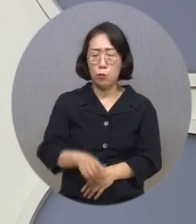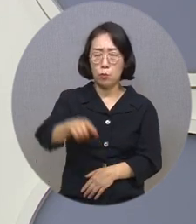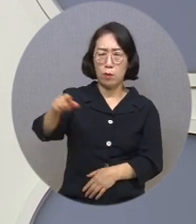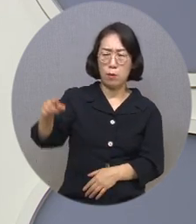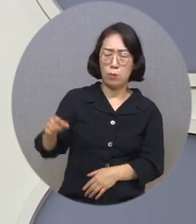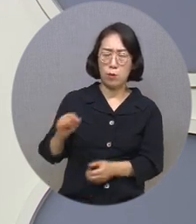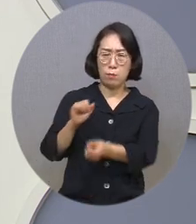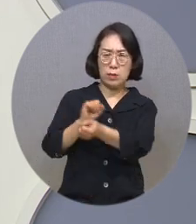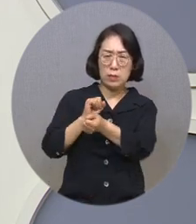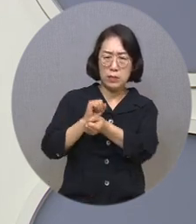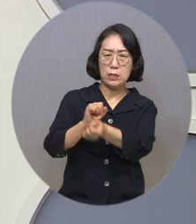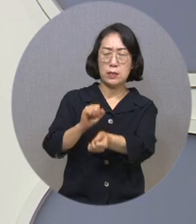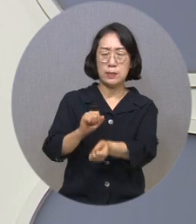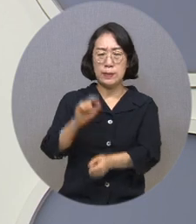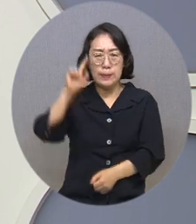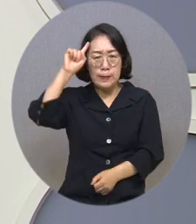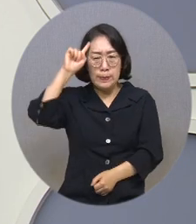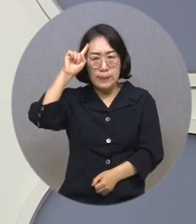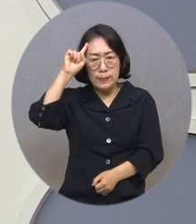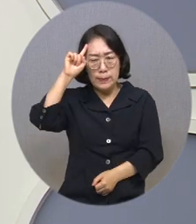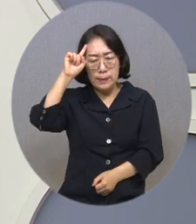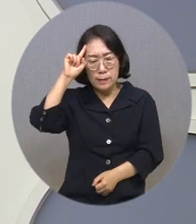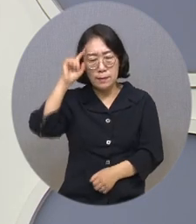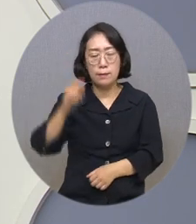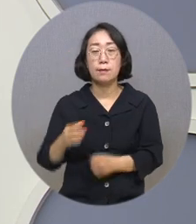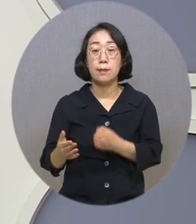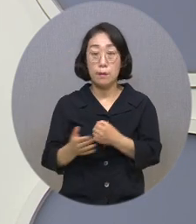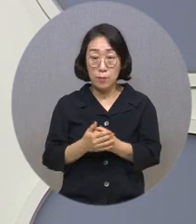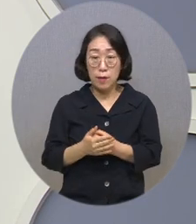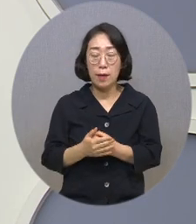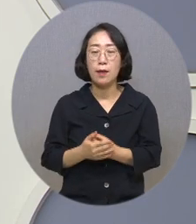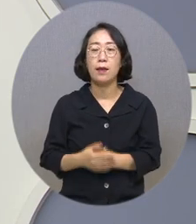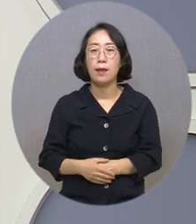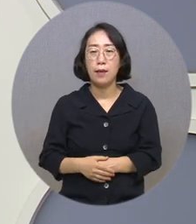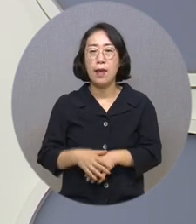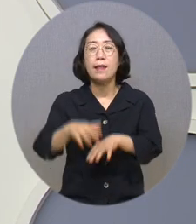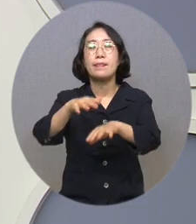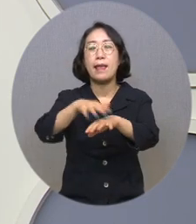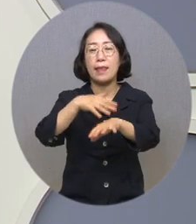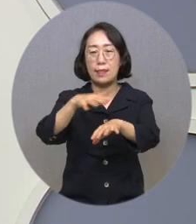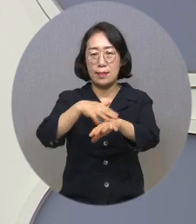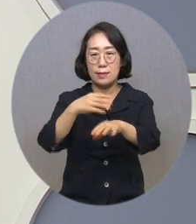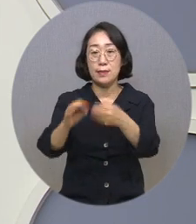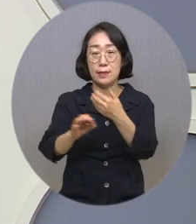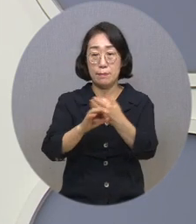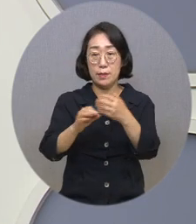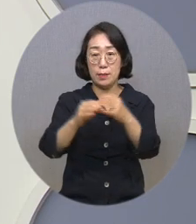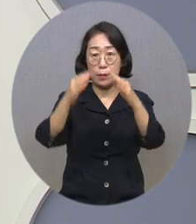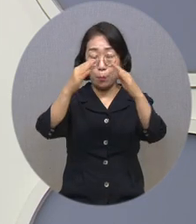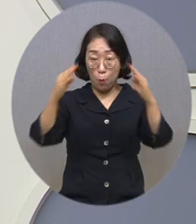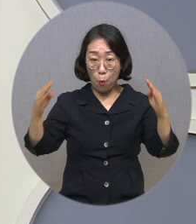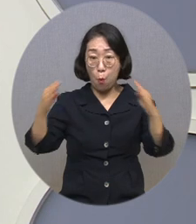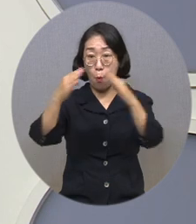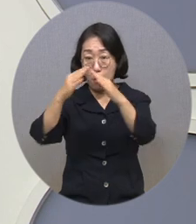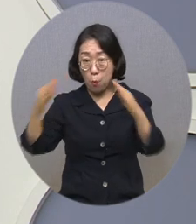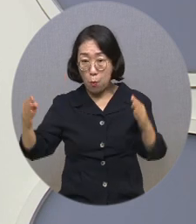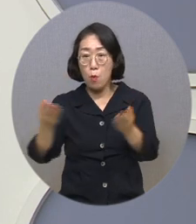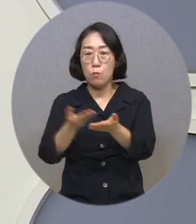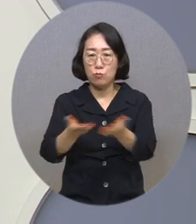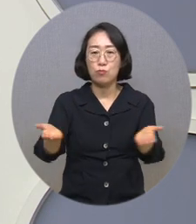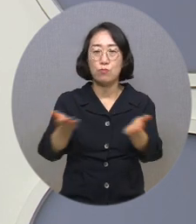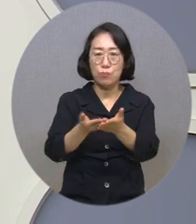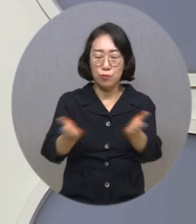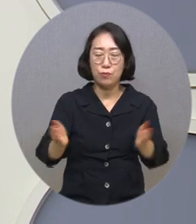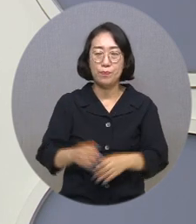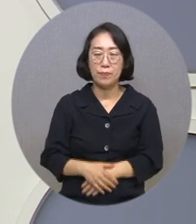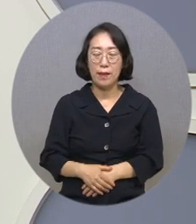불안해하고 그래서 이제 조금 부족하지만 이제 저희가 텐트를 좀 공급을 하게 된 이제 그런 계기가 됐습니다. 사실은.